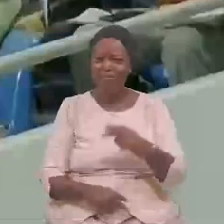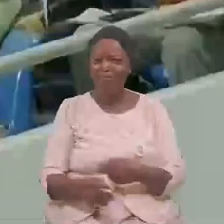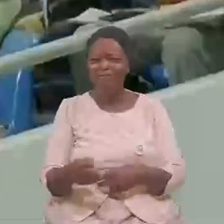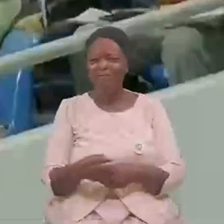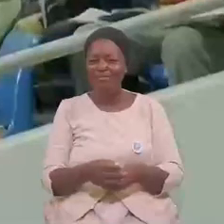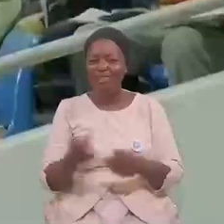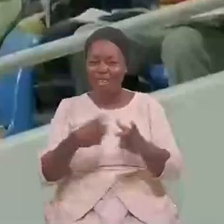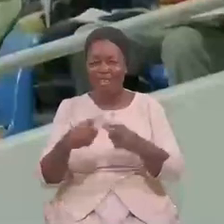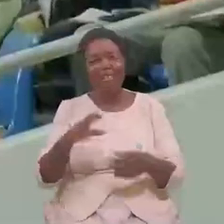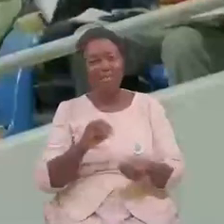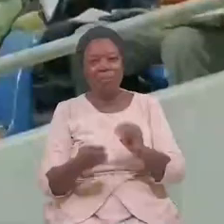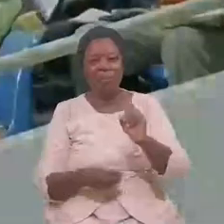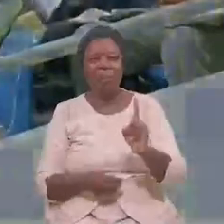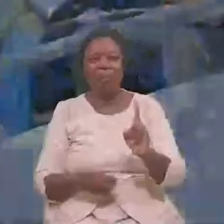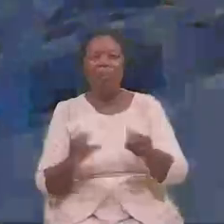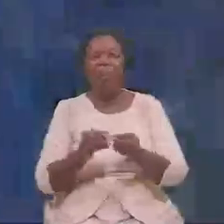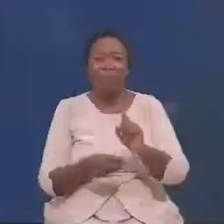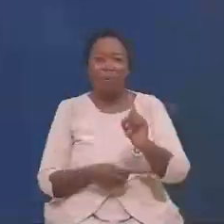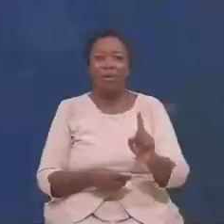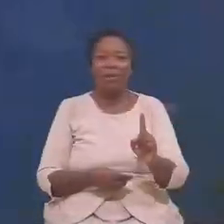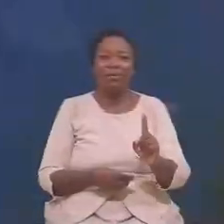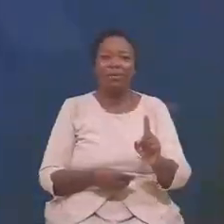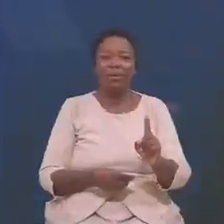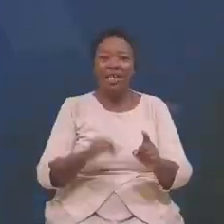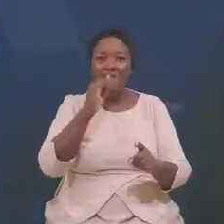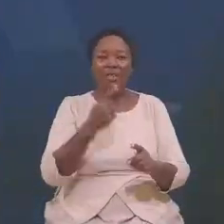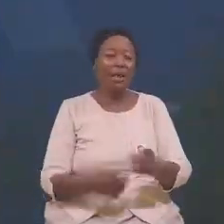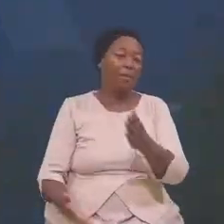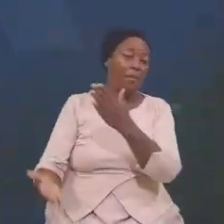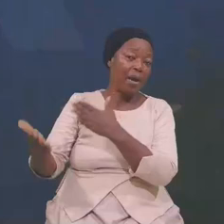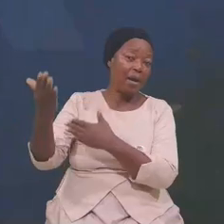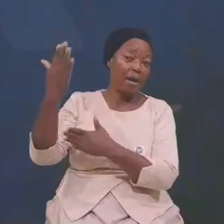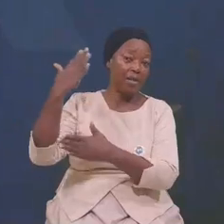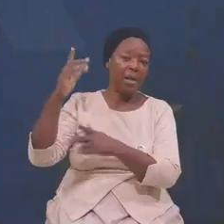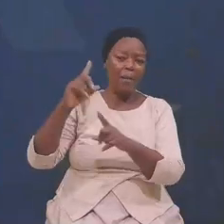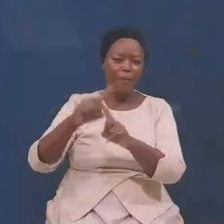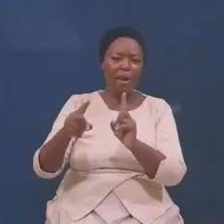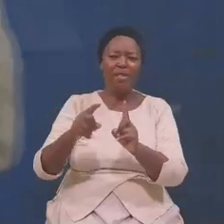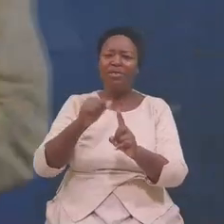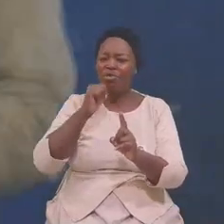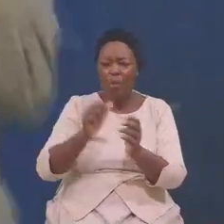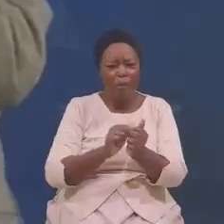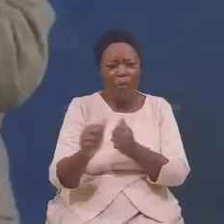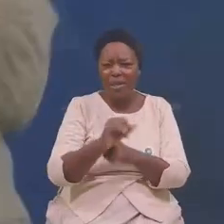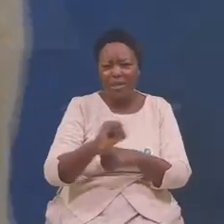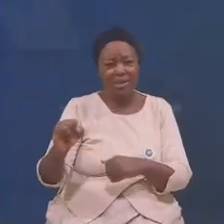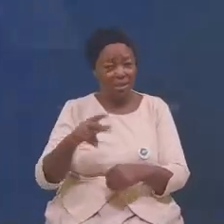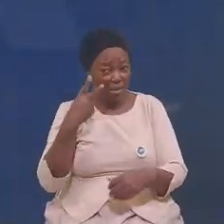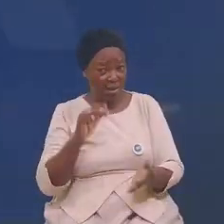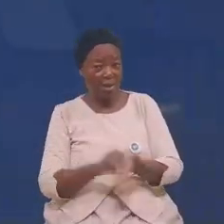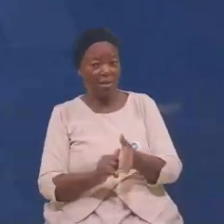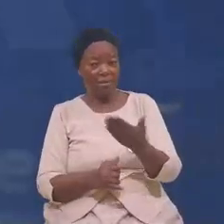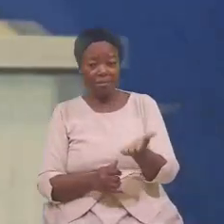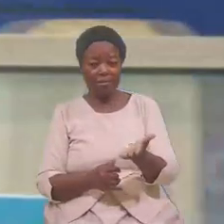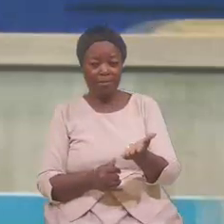Premier point maintenant, la foi passée, mais non passagère. Voyez cela, la foi